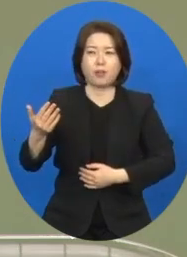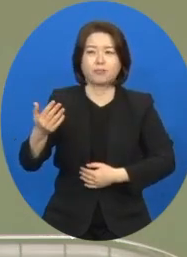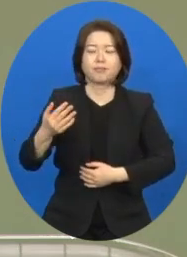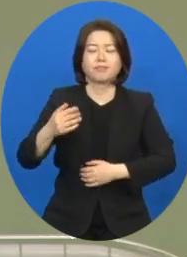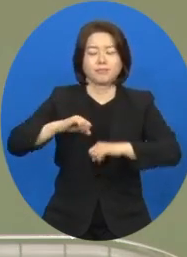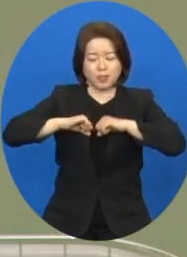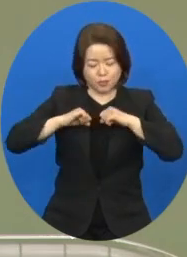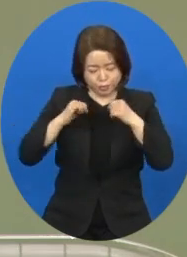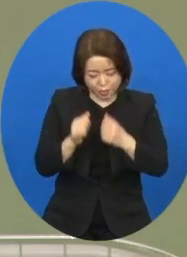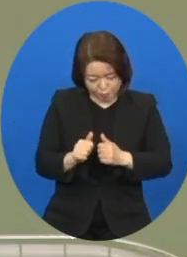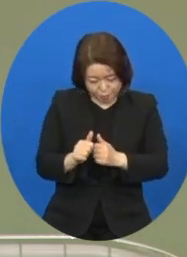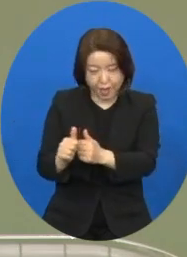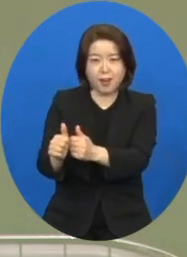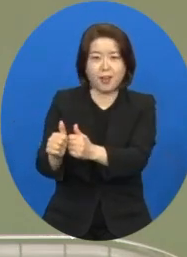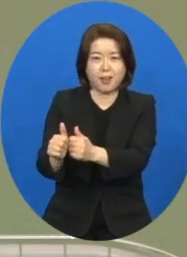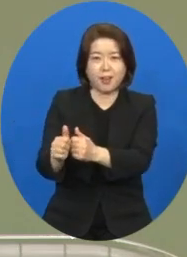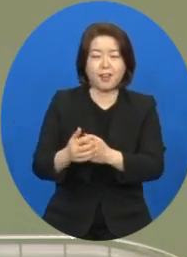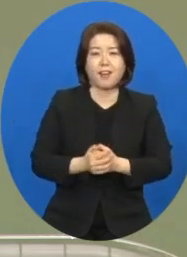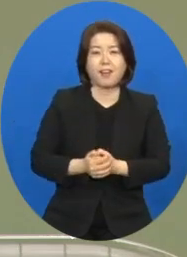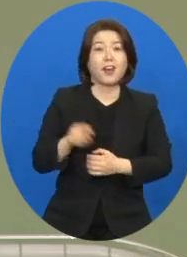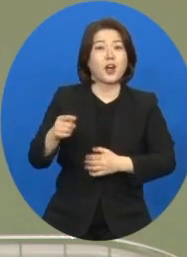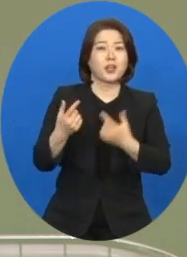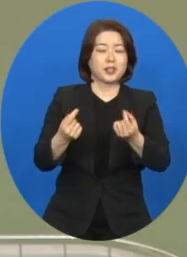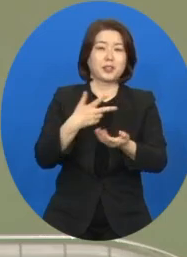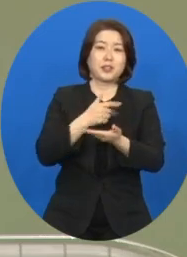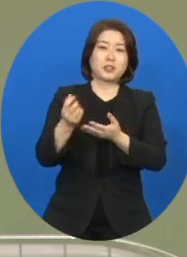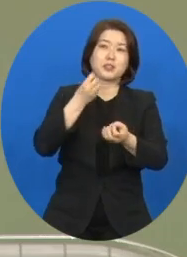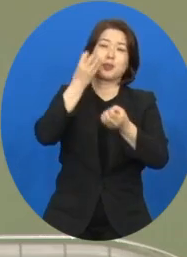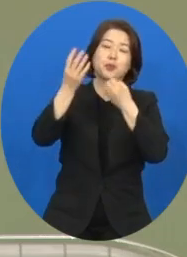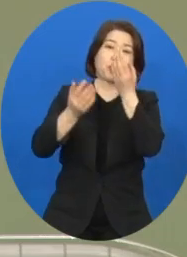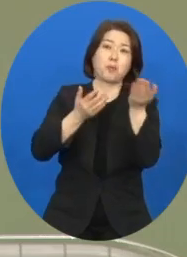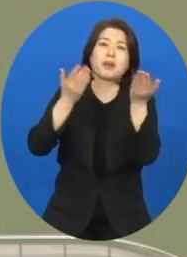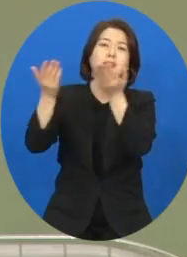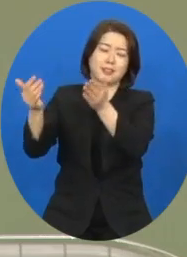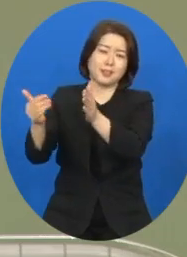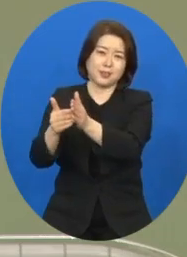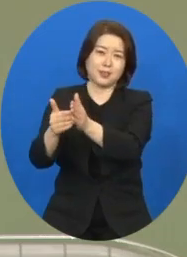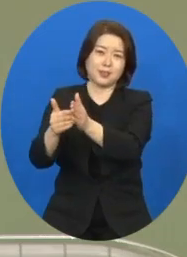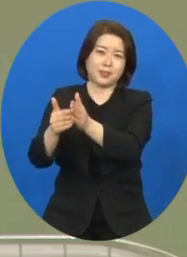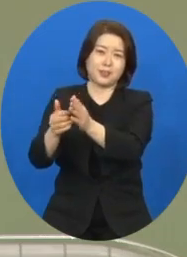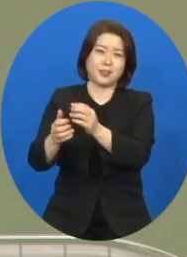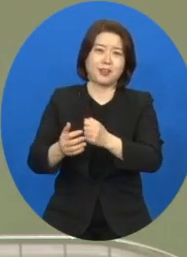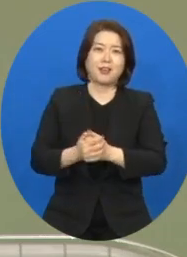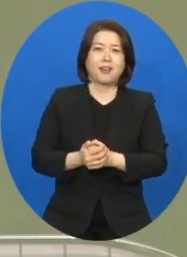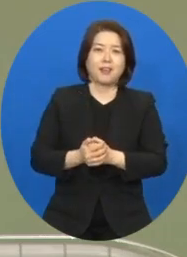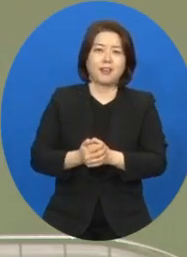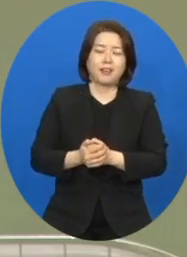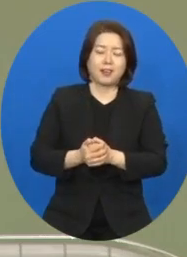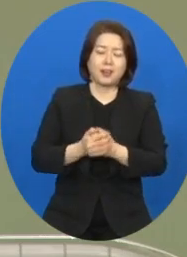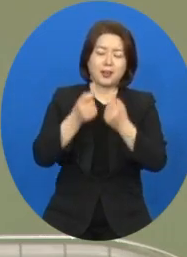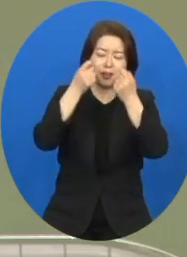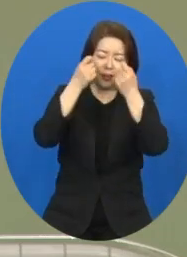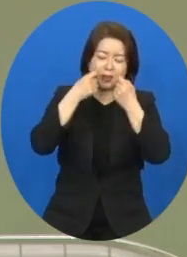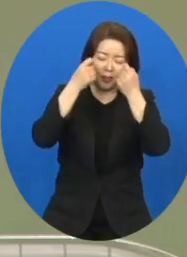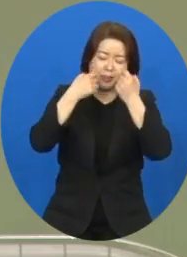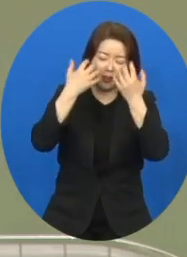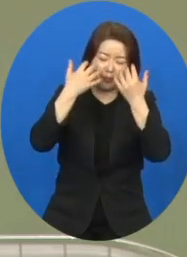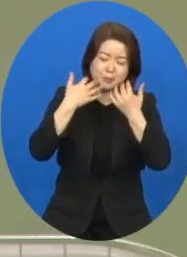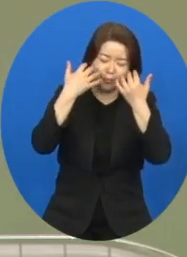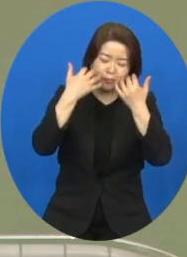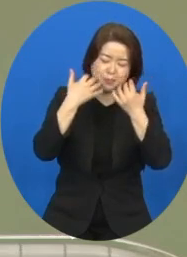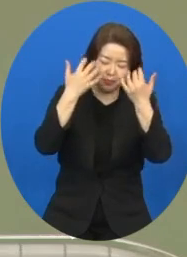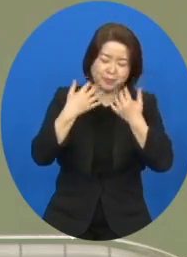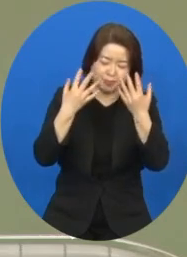하겠습니다. 그렇게 주님께 고백을 드렸는데 그렇게 눈물이 많이 나요. 왜